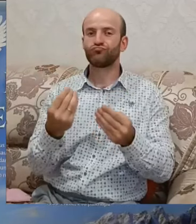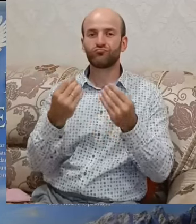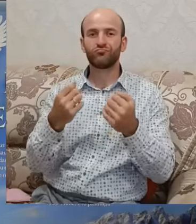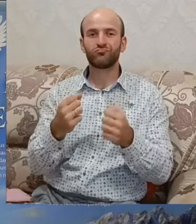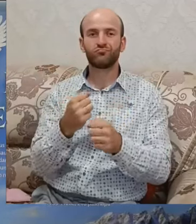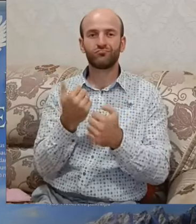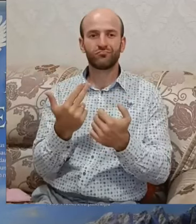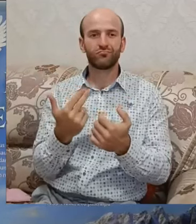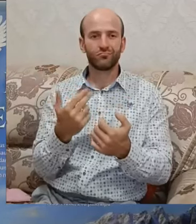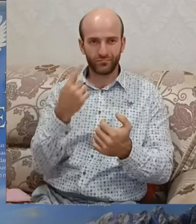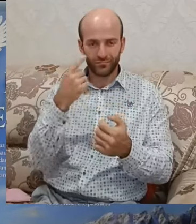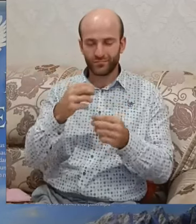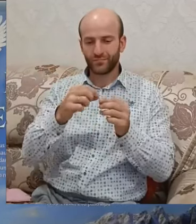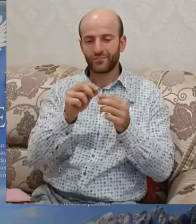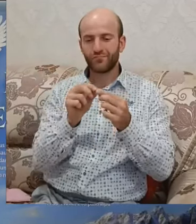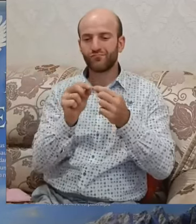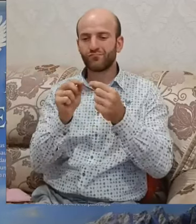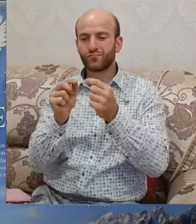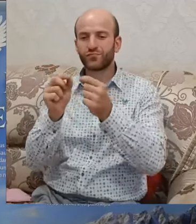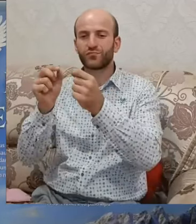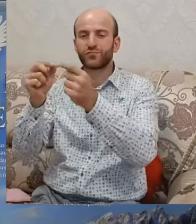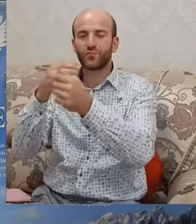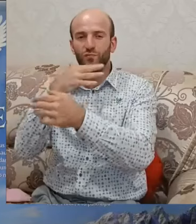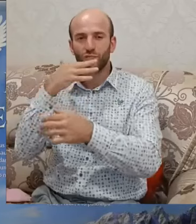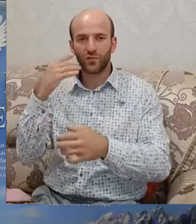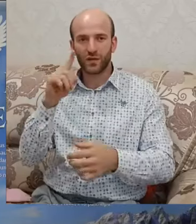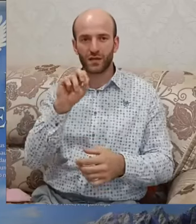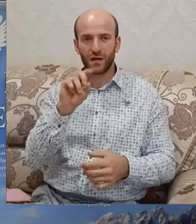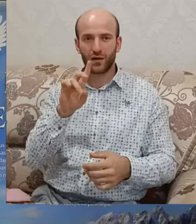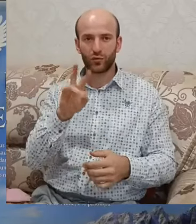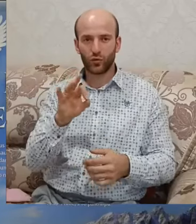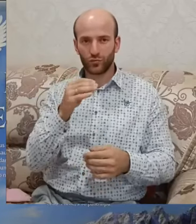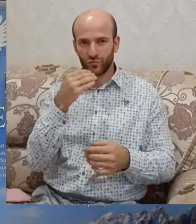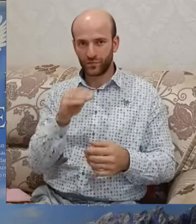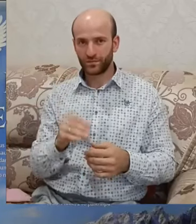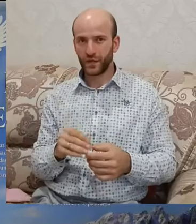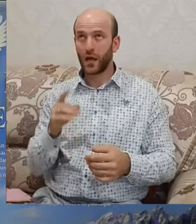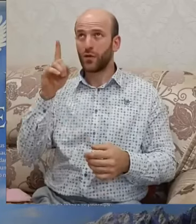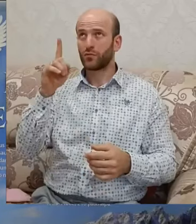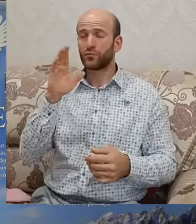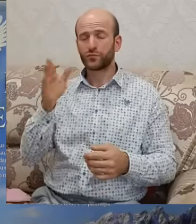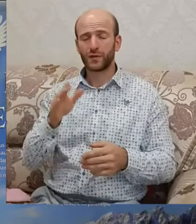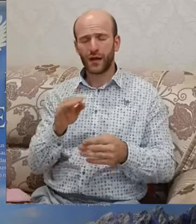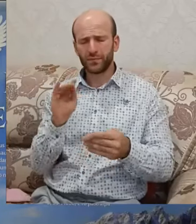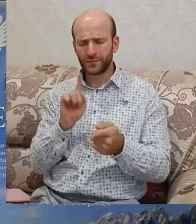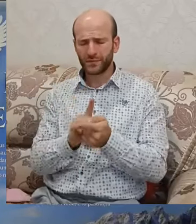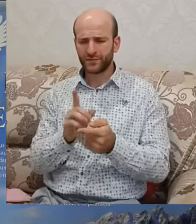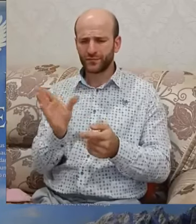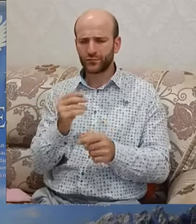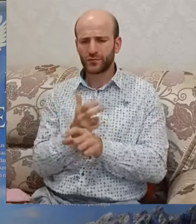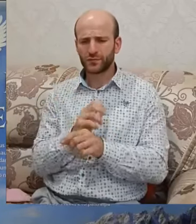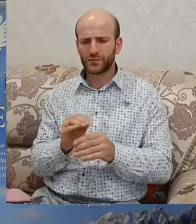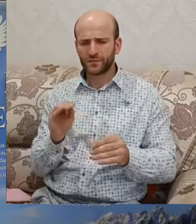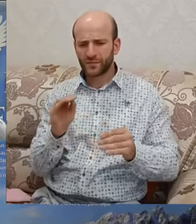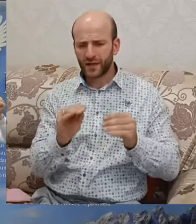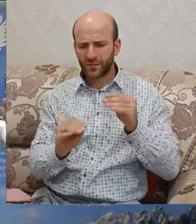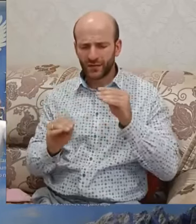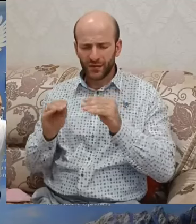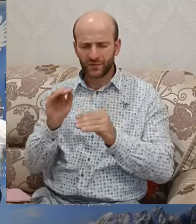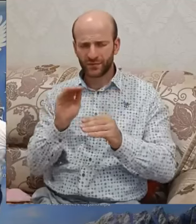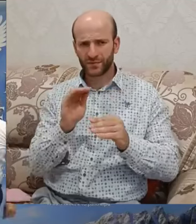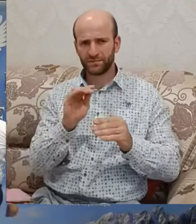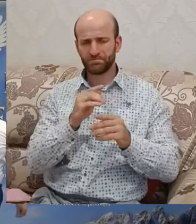suformuos сформирует tai, kas krito į žemę. То, что пало в землю. Ir vietoj vieno mes turėsime